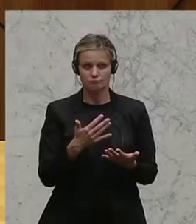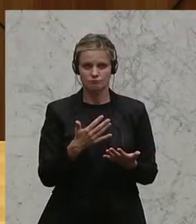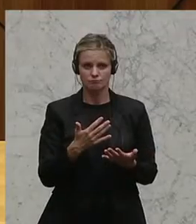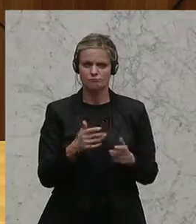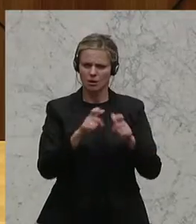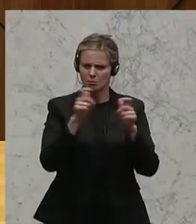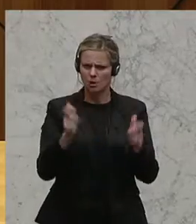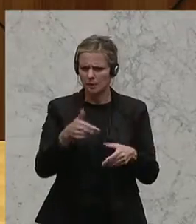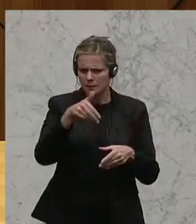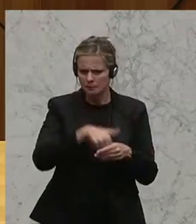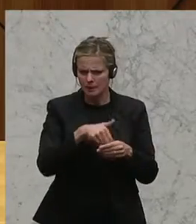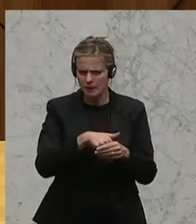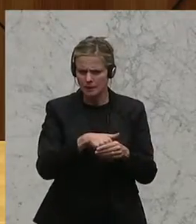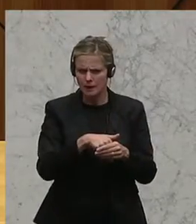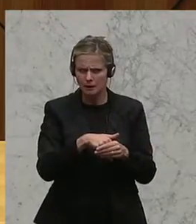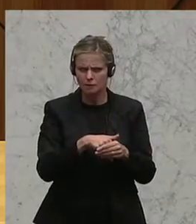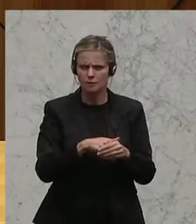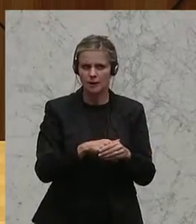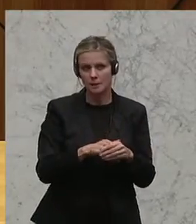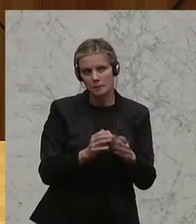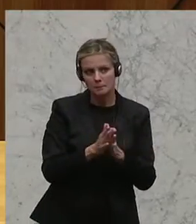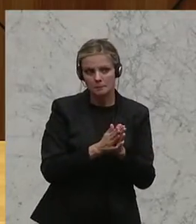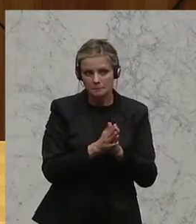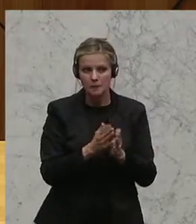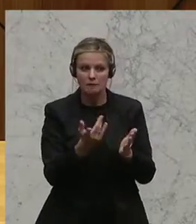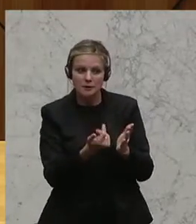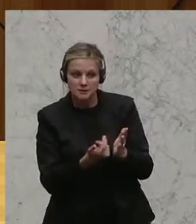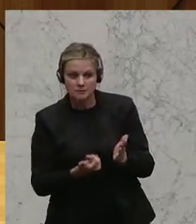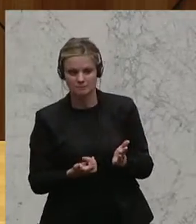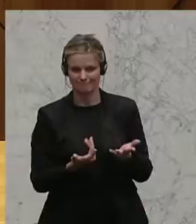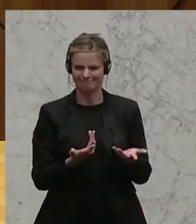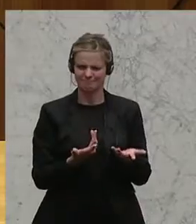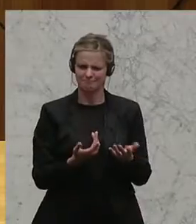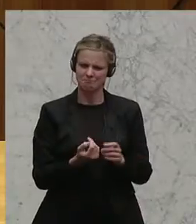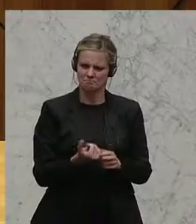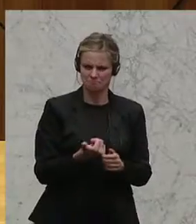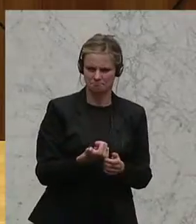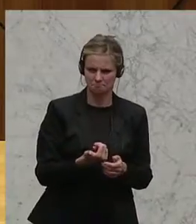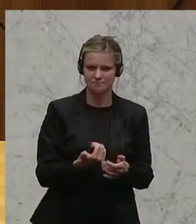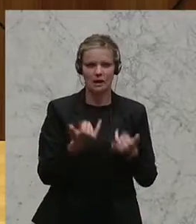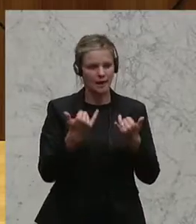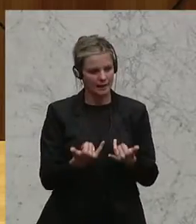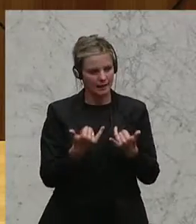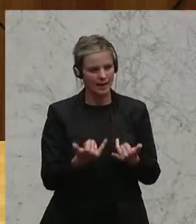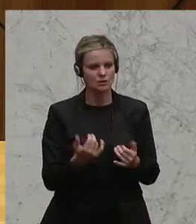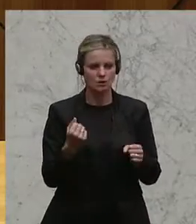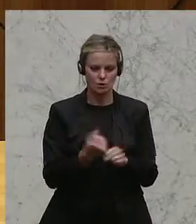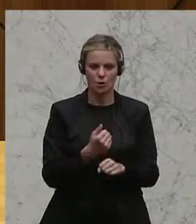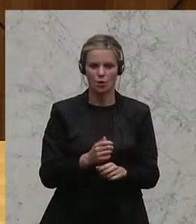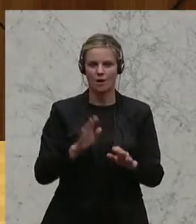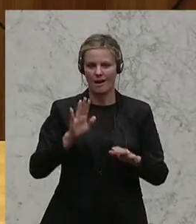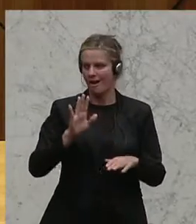vorliegenden Paket an Anregungen kam, aber einiges doch. Und daher bringe ich auch einen Abänderungsantrag ein,